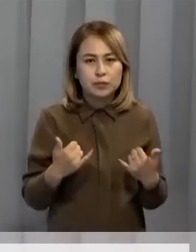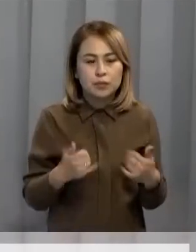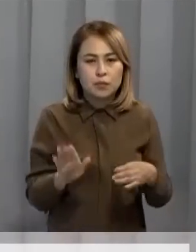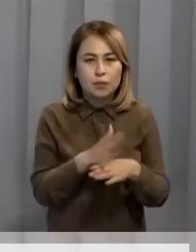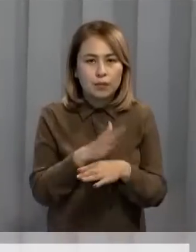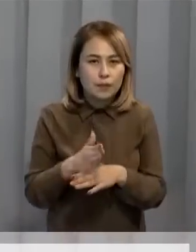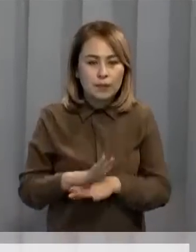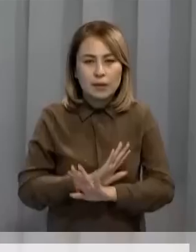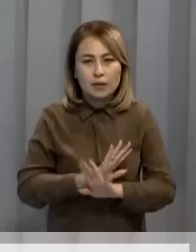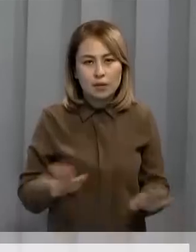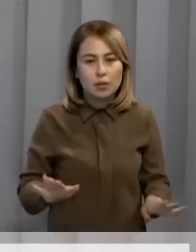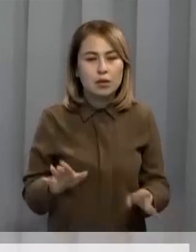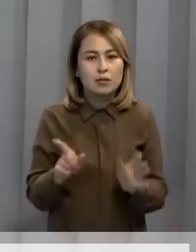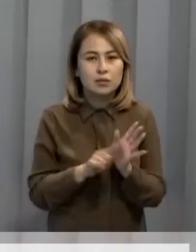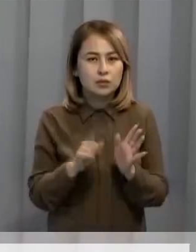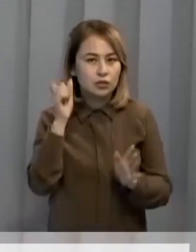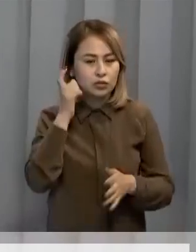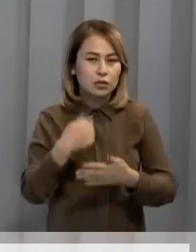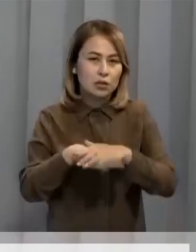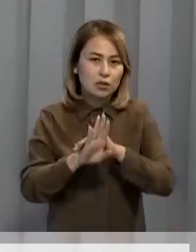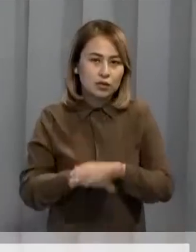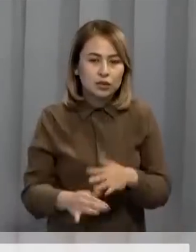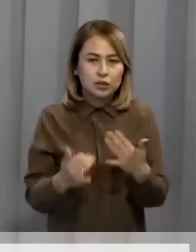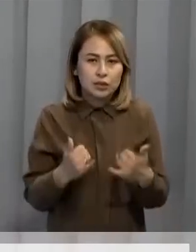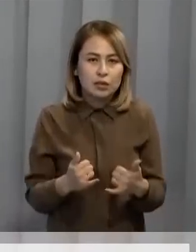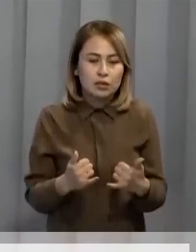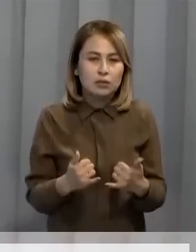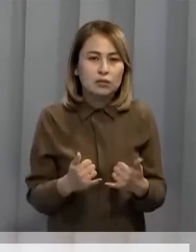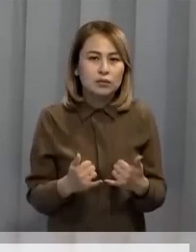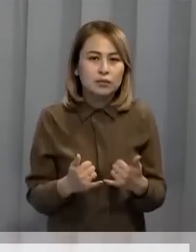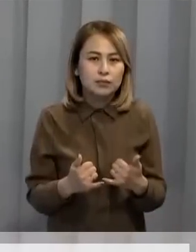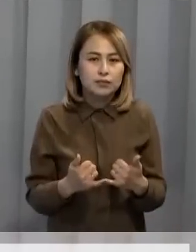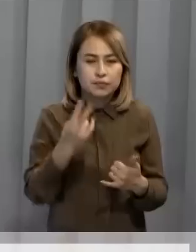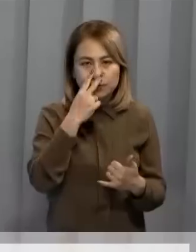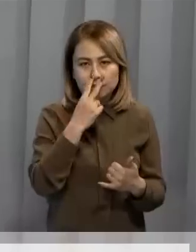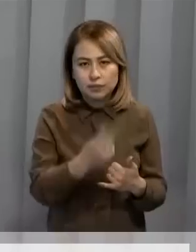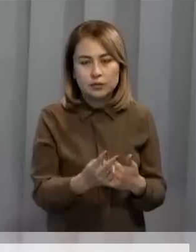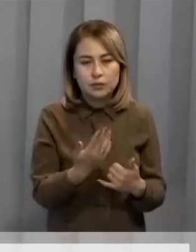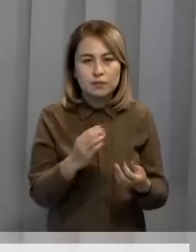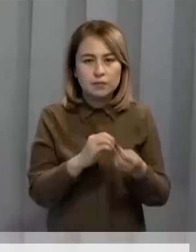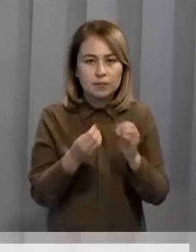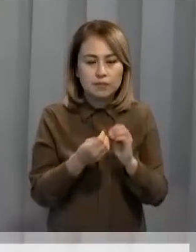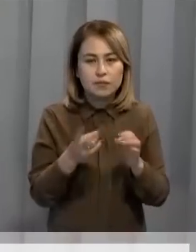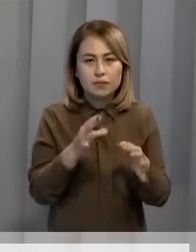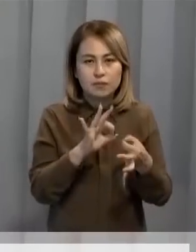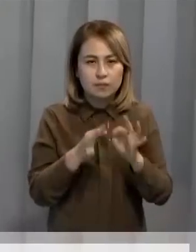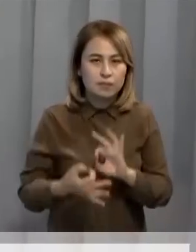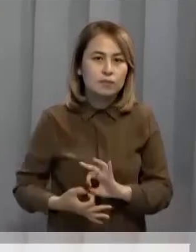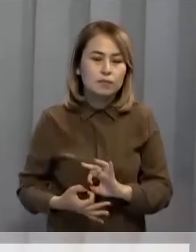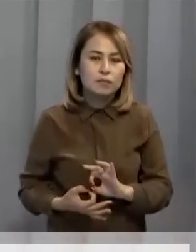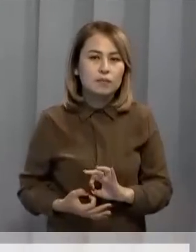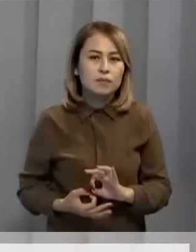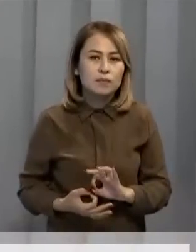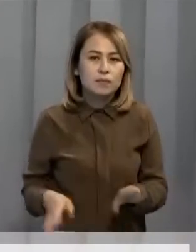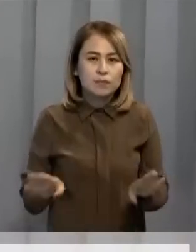қарамай, әйелдердің зейнетке шығу жасында дәл осы жерде қарап, осы мәселені ілгерілету, тездету керек